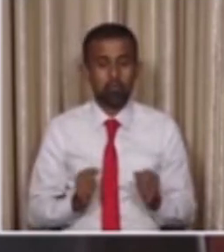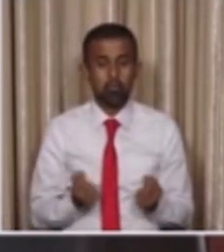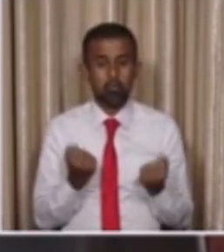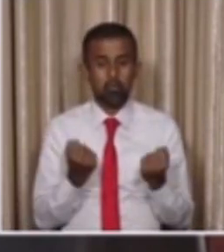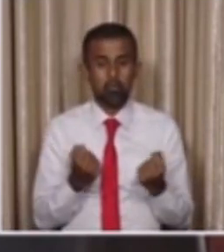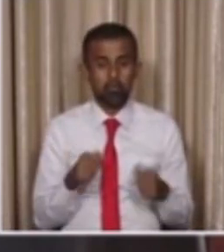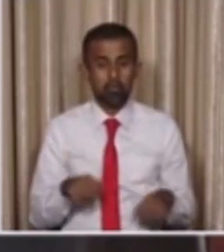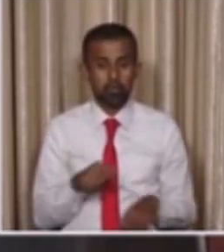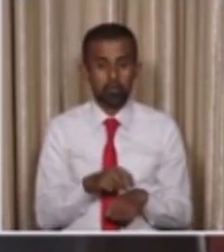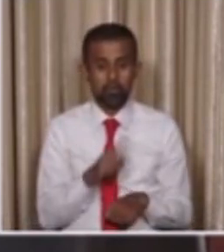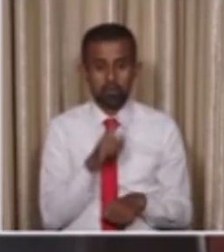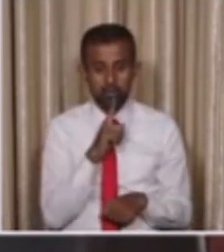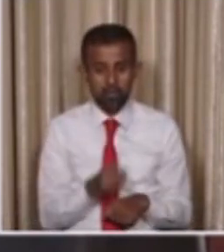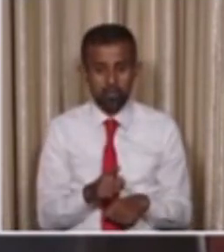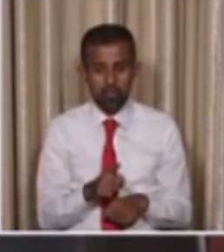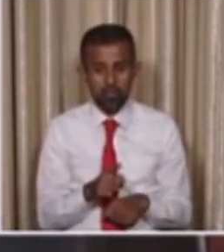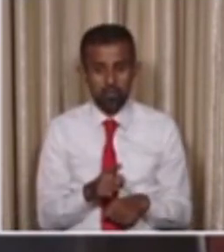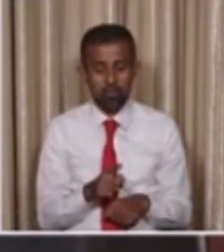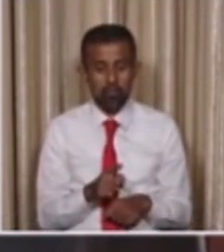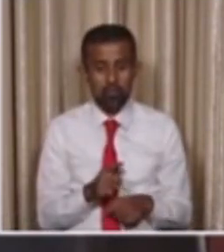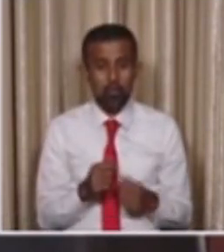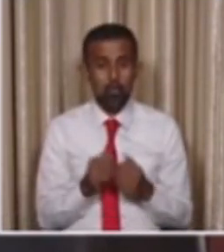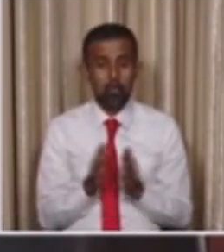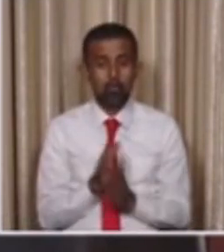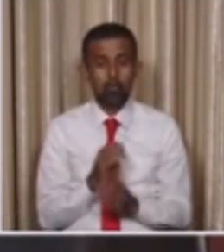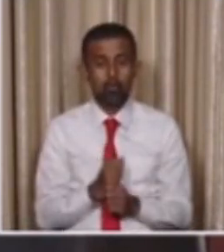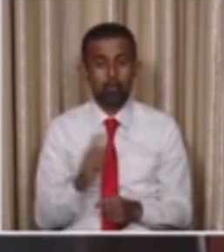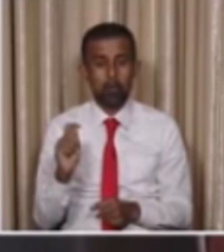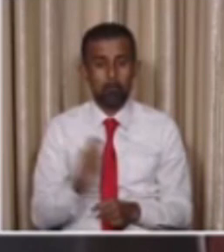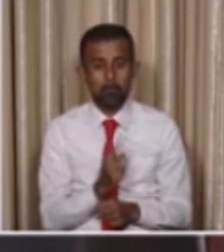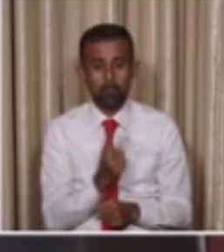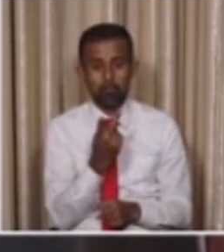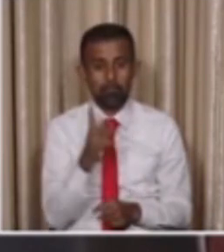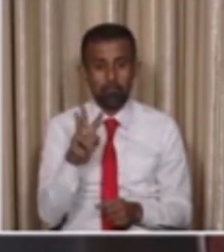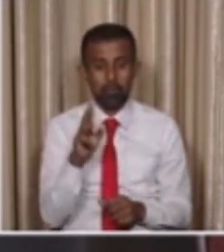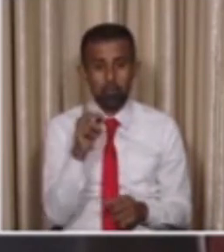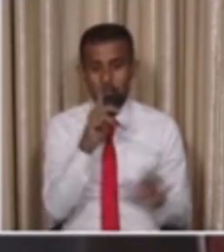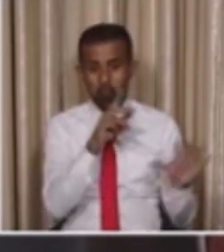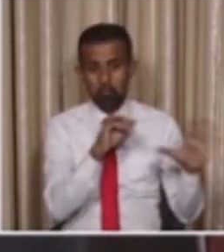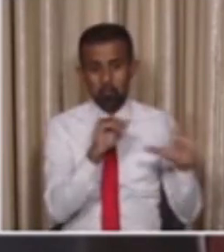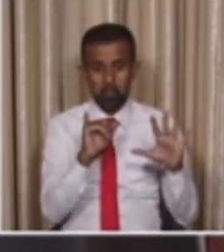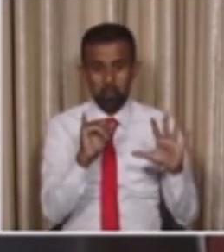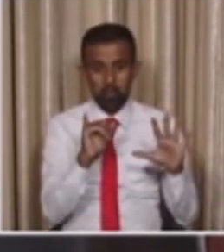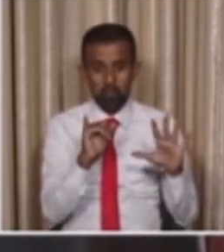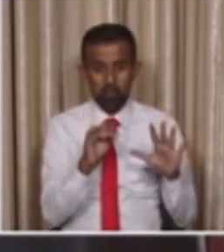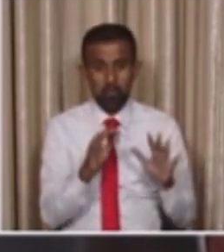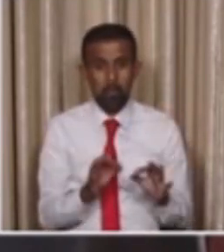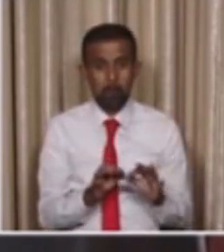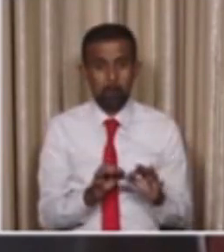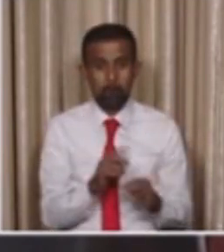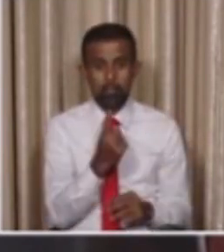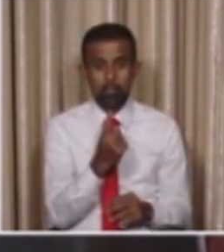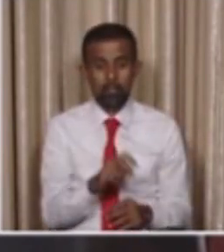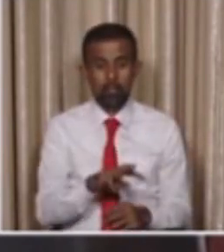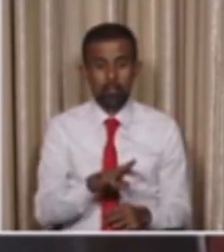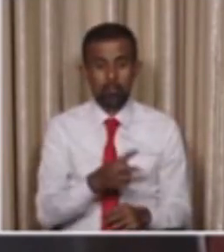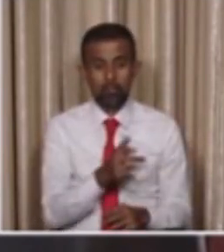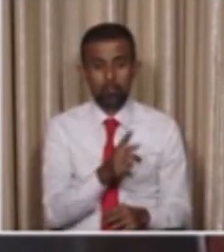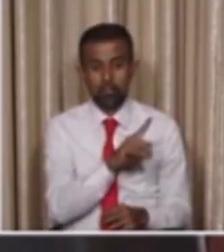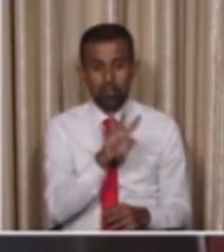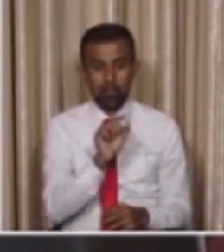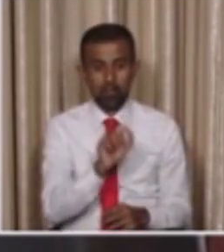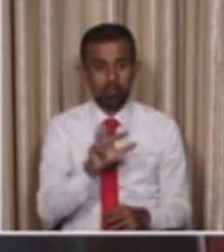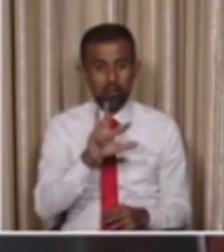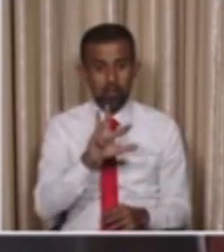අපි කියනවා මේ වාර්තාව අනුව සමස්ත රාජ්‍ය ආදායම 23 වසරේ පළමු මාසය තුළදී රුපියල් බිලියන